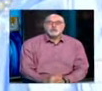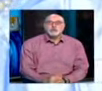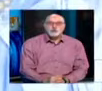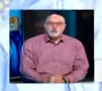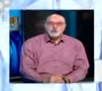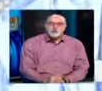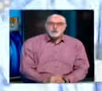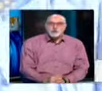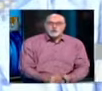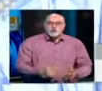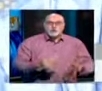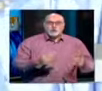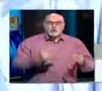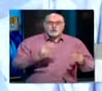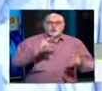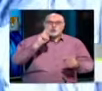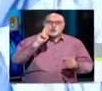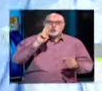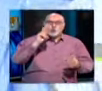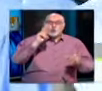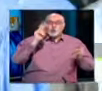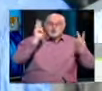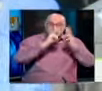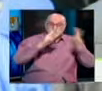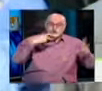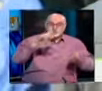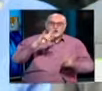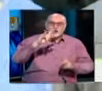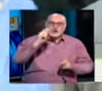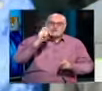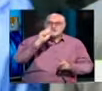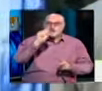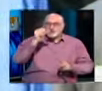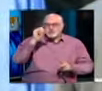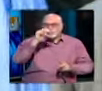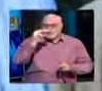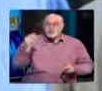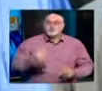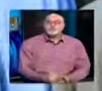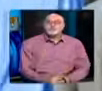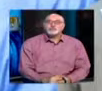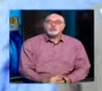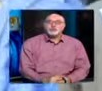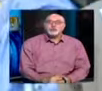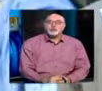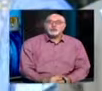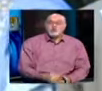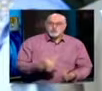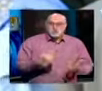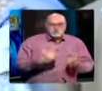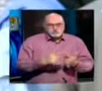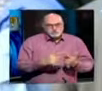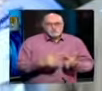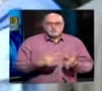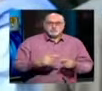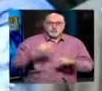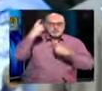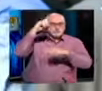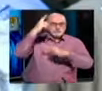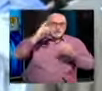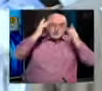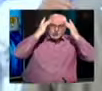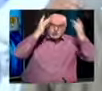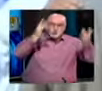الاتحاد العالمي لأدباء الحسانية لهذا الاتحاد هو شكل من أشكال المقاومة من خلال الثقافة